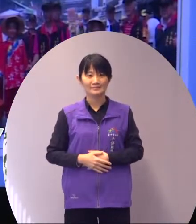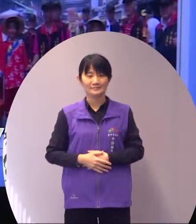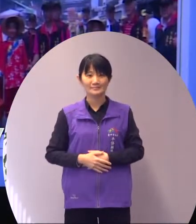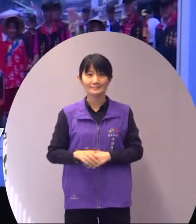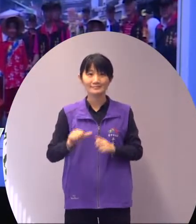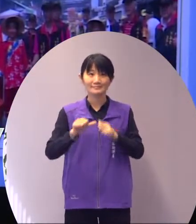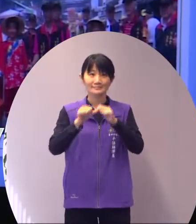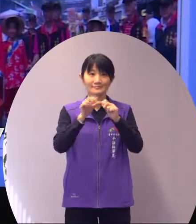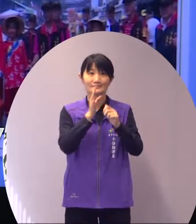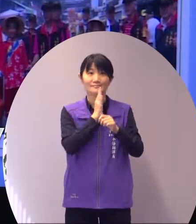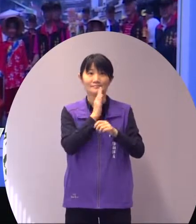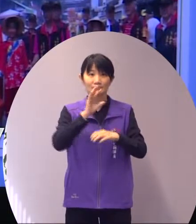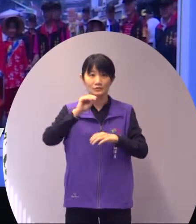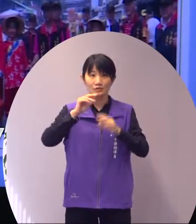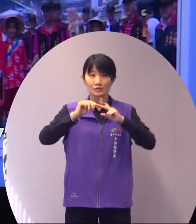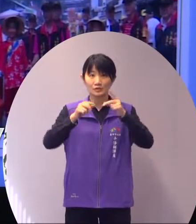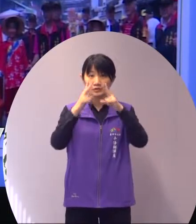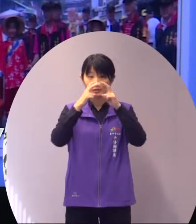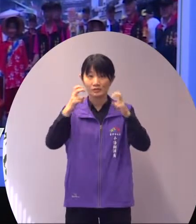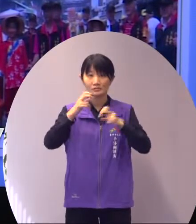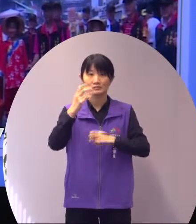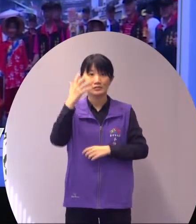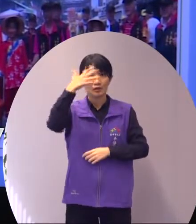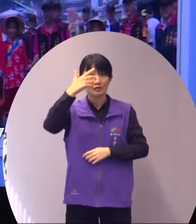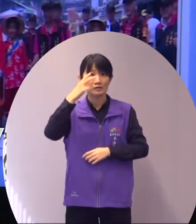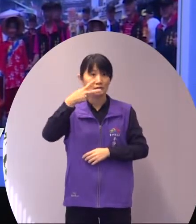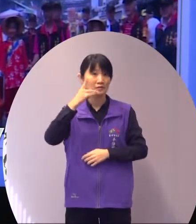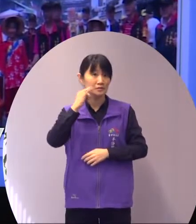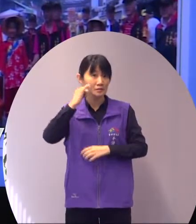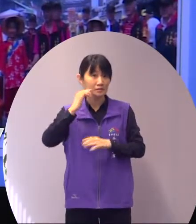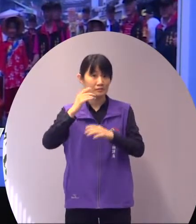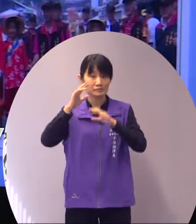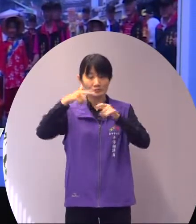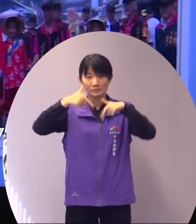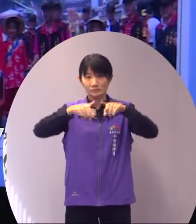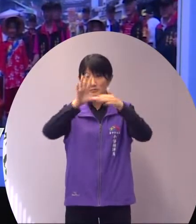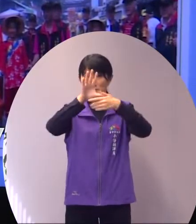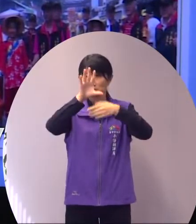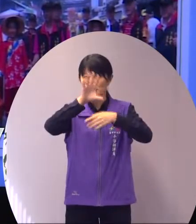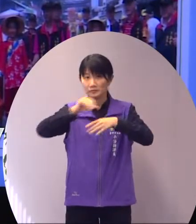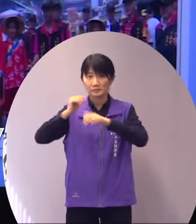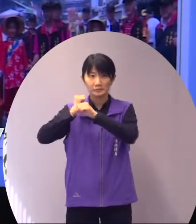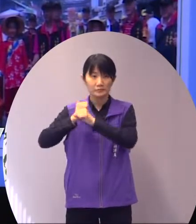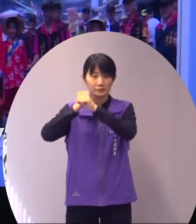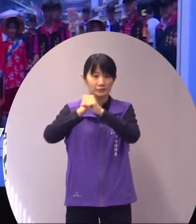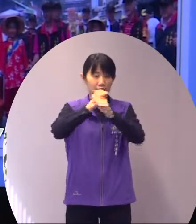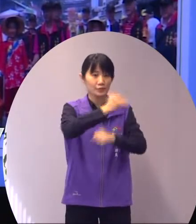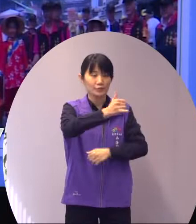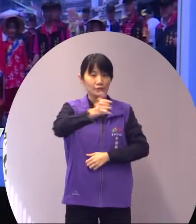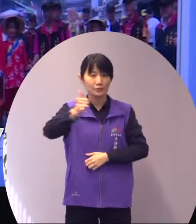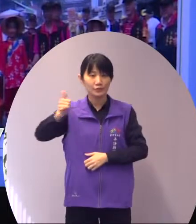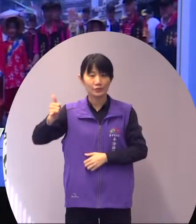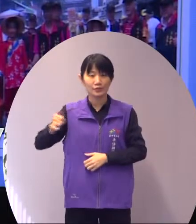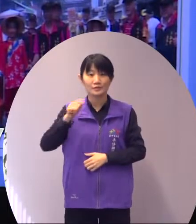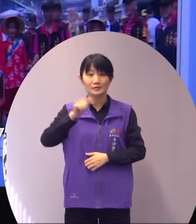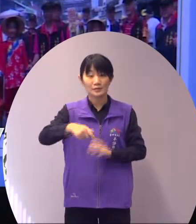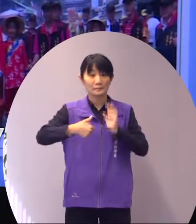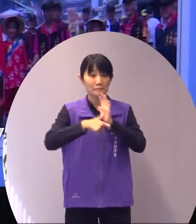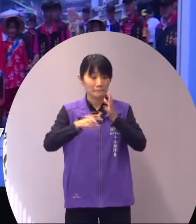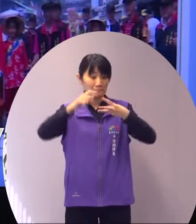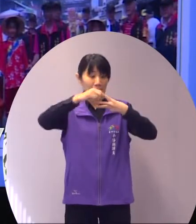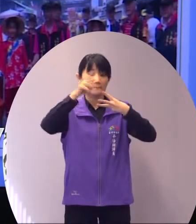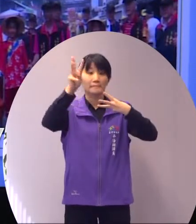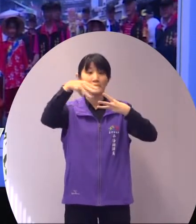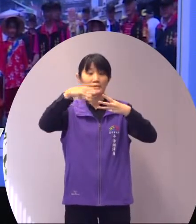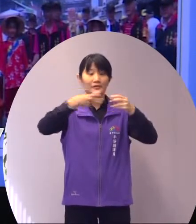第五个是万和宫老二妈西屯省亲绕境。万和宫的老二妈是全台唯一的廖姓妈祖，每3年